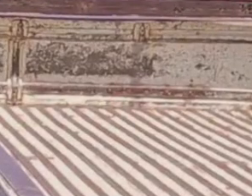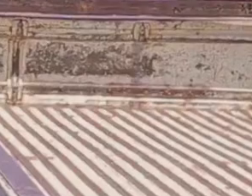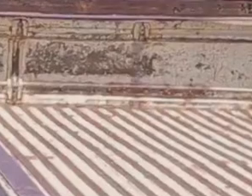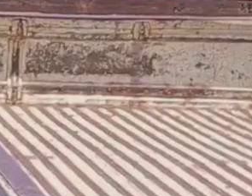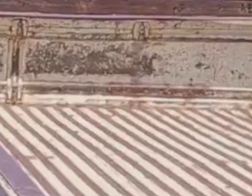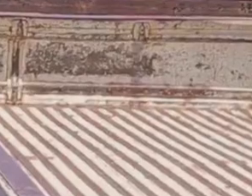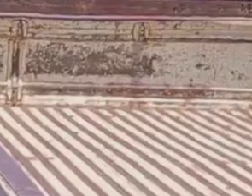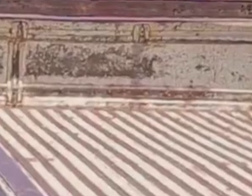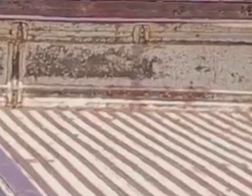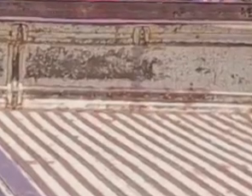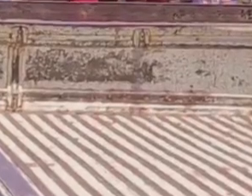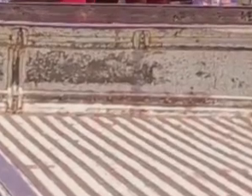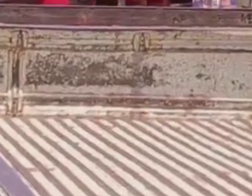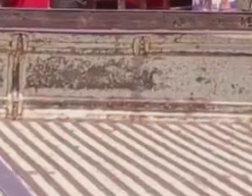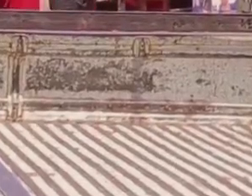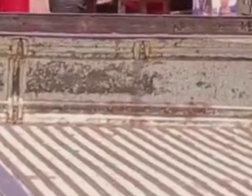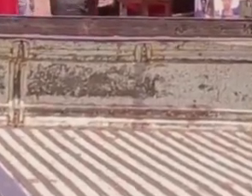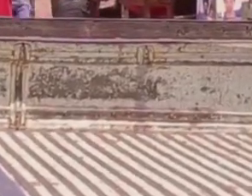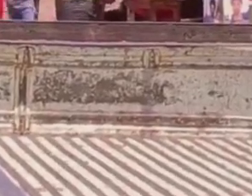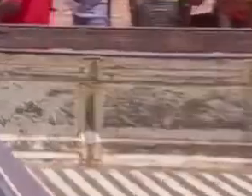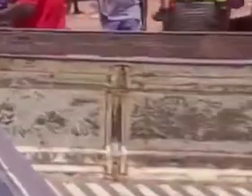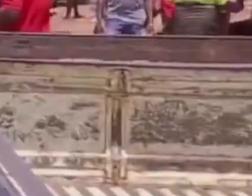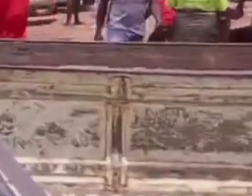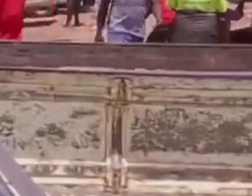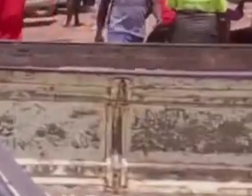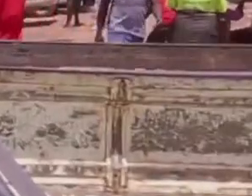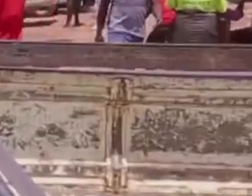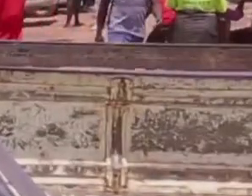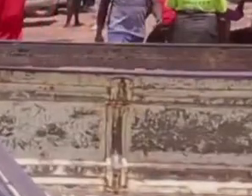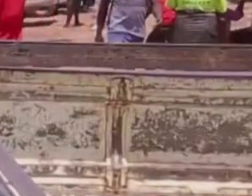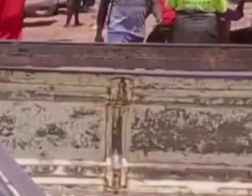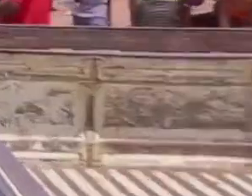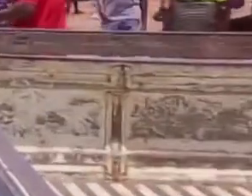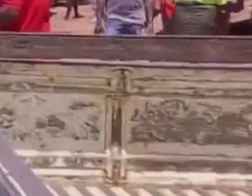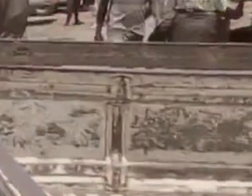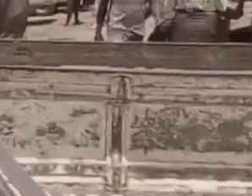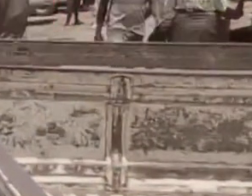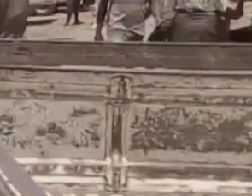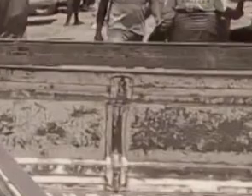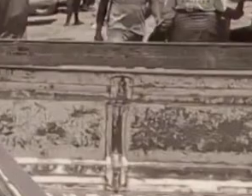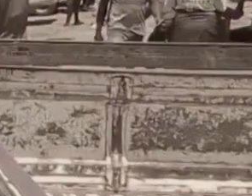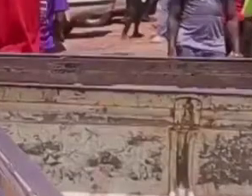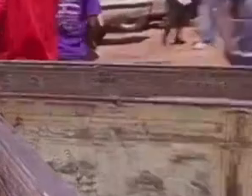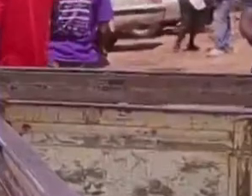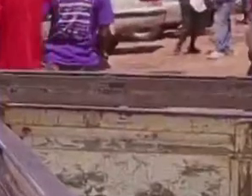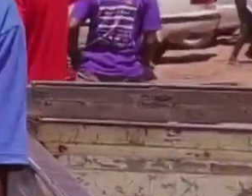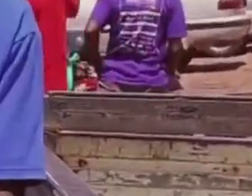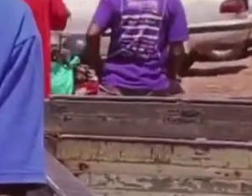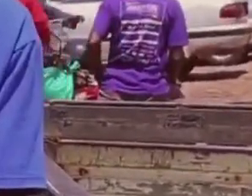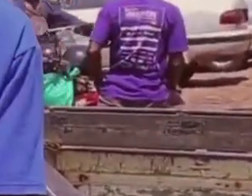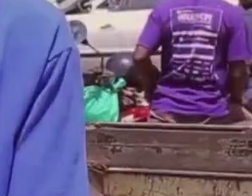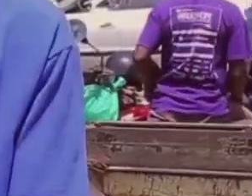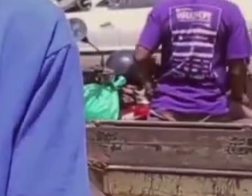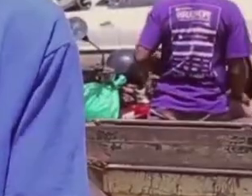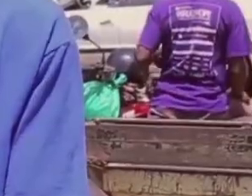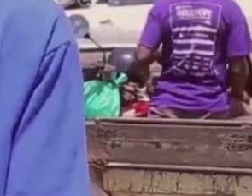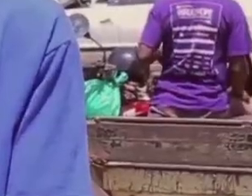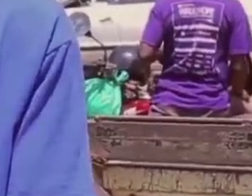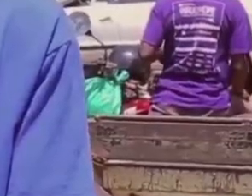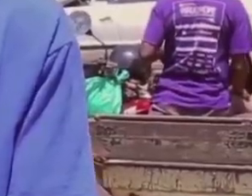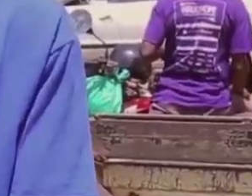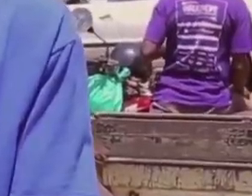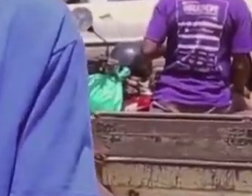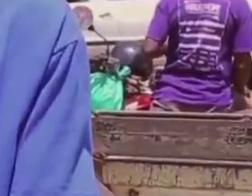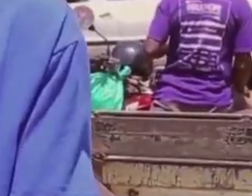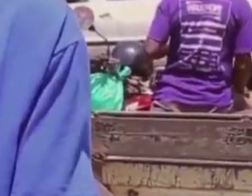simanyi tini namba, chikumumu mbuza tini namba. Mwumanyi za bika bimeka? Minji. Minji. Aha, mpe bika biyomanyi. Tini